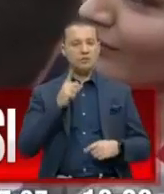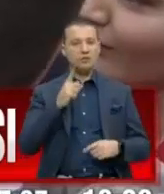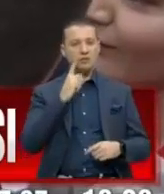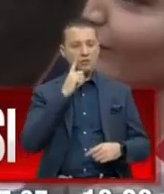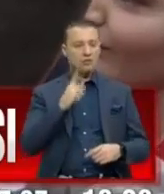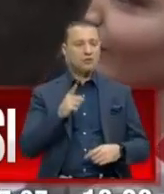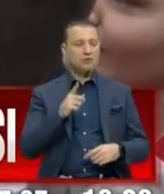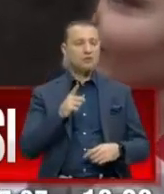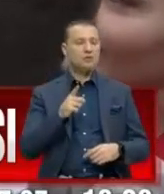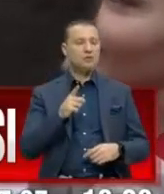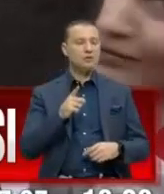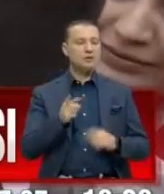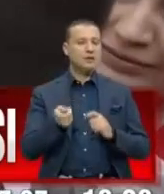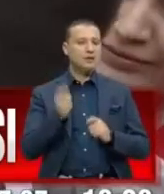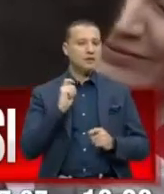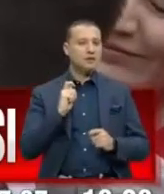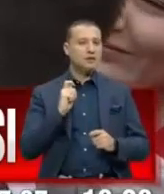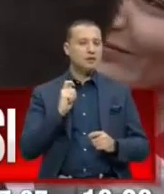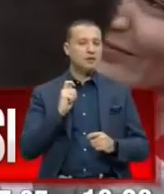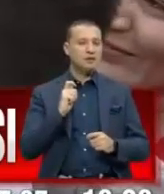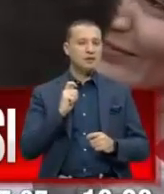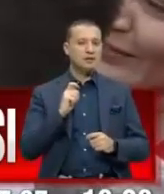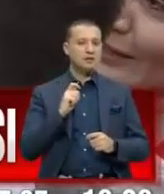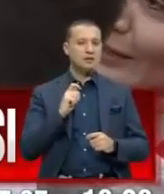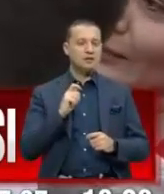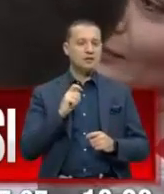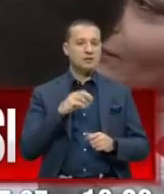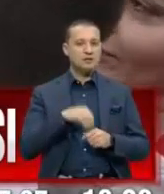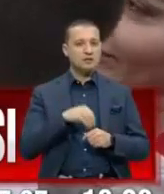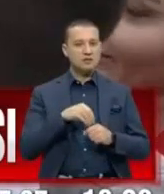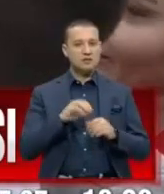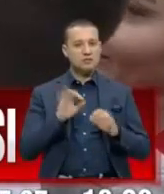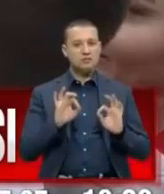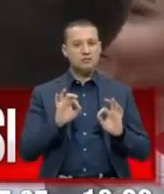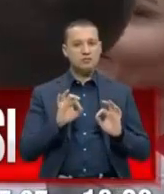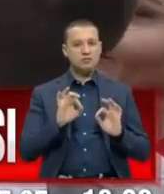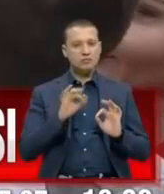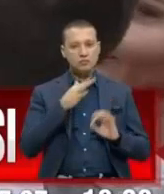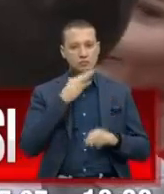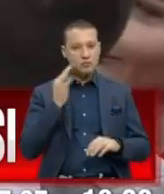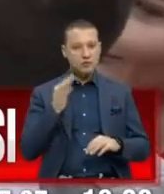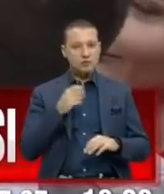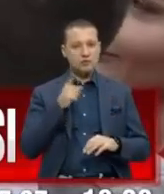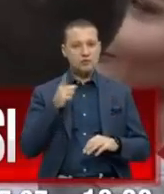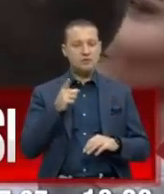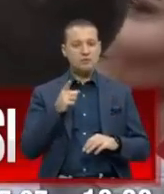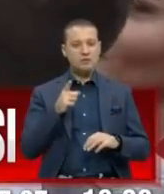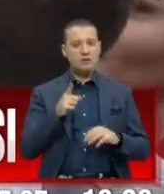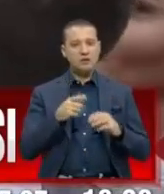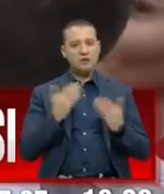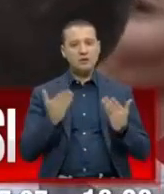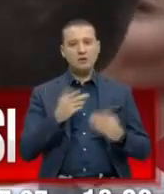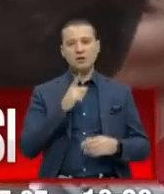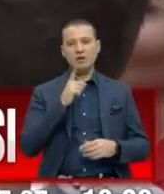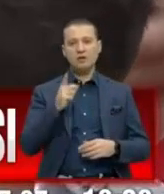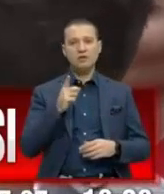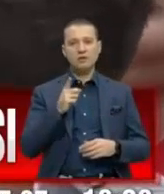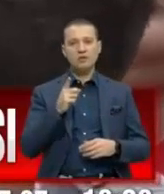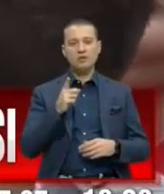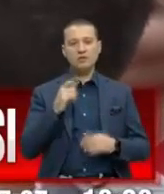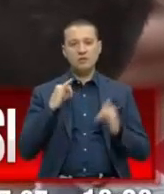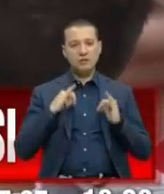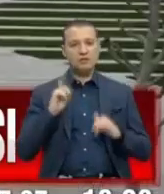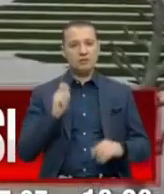noktada kredi yastıkları müsaittir. Hele hele araçlara bunu